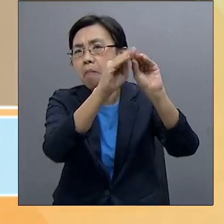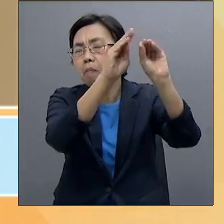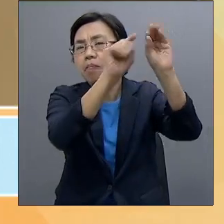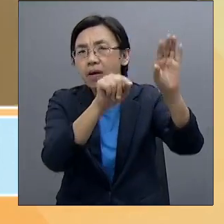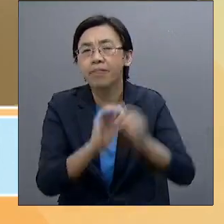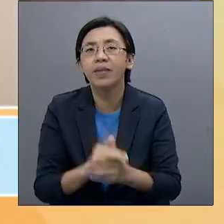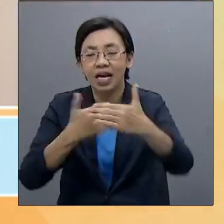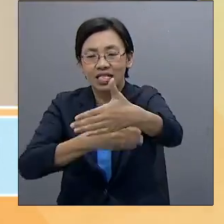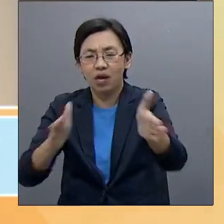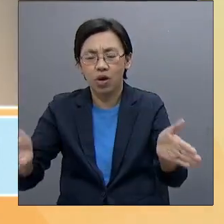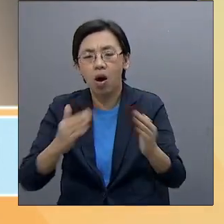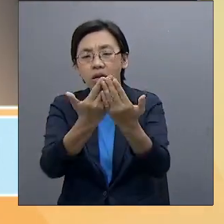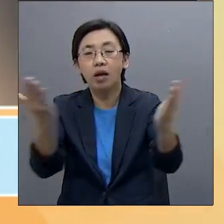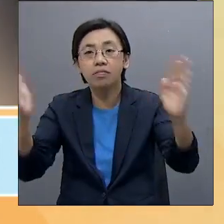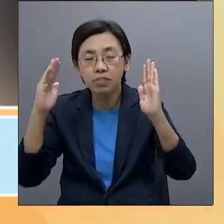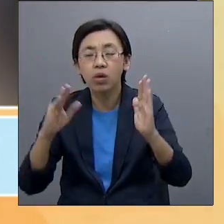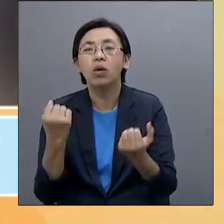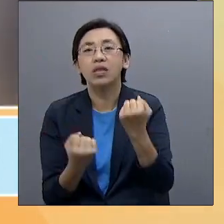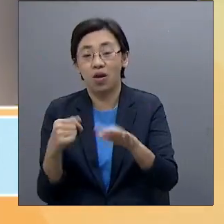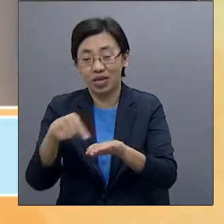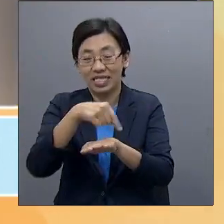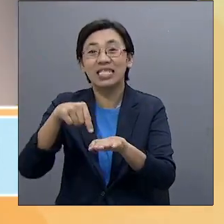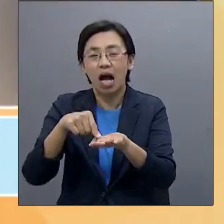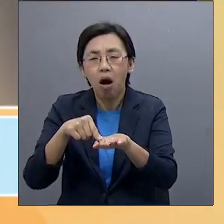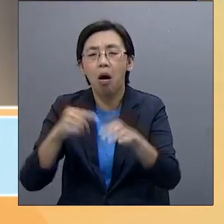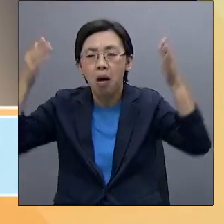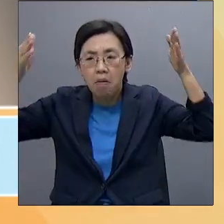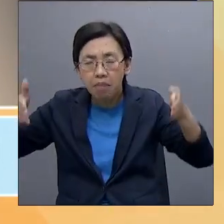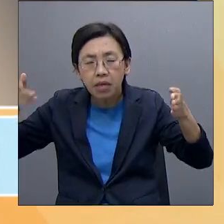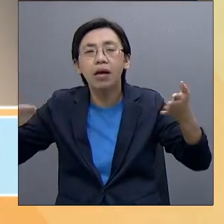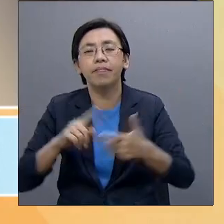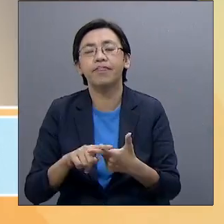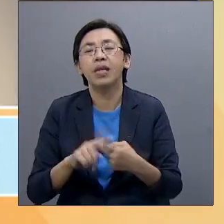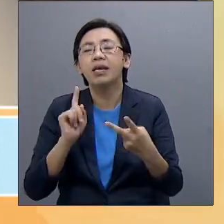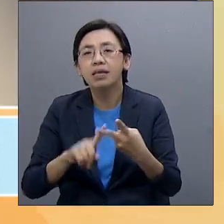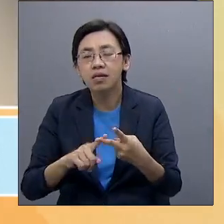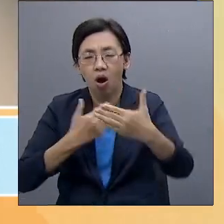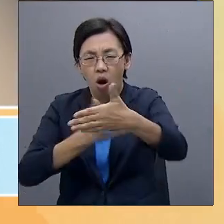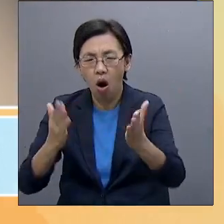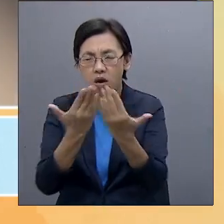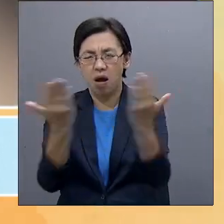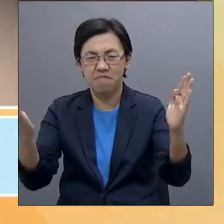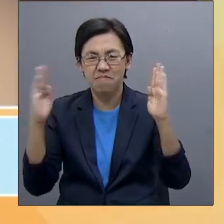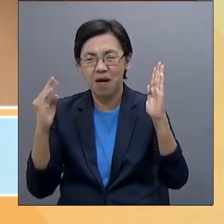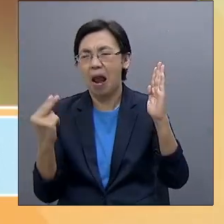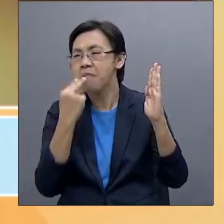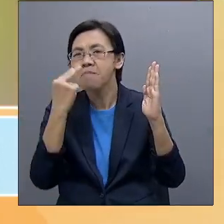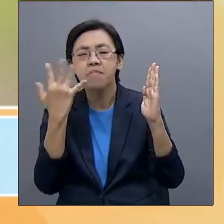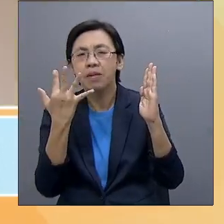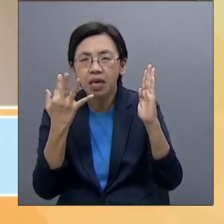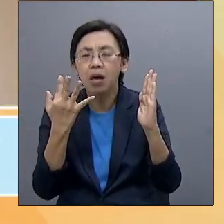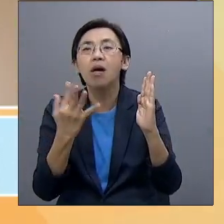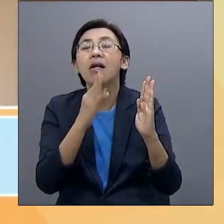ดสมมติเราอยู่ในรถที่ปิดหรือว่าอยู่ในห้องที่ปิดเนี่ยเราปล่อยให้ลิควิดไนโตรเจนมันระเหย